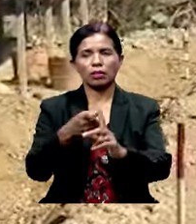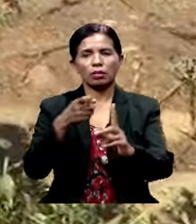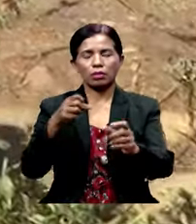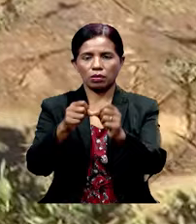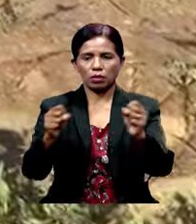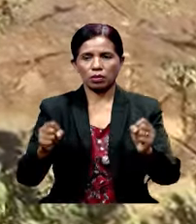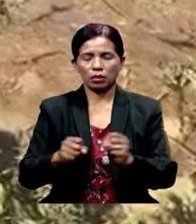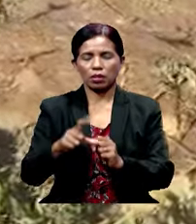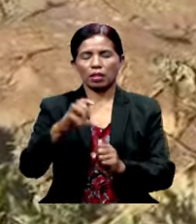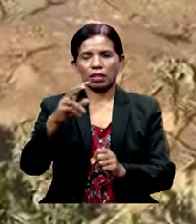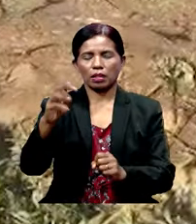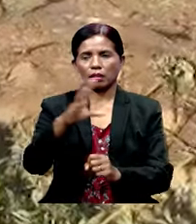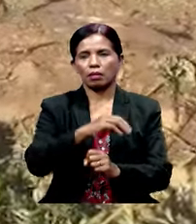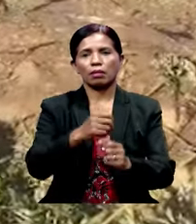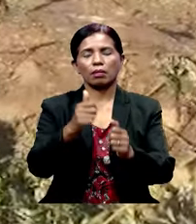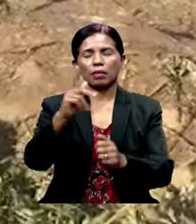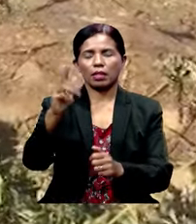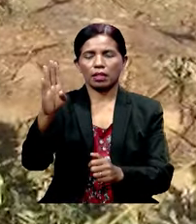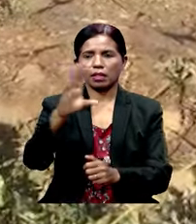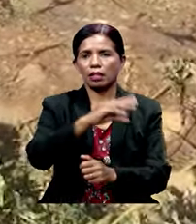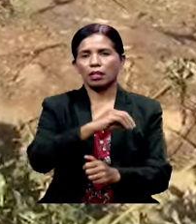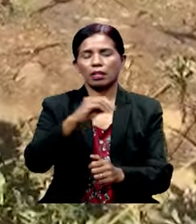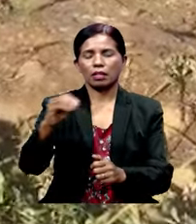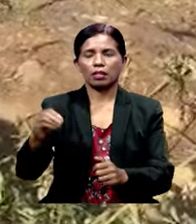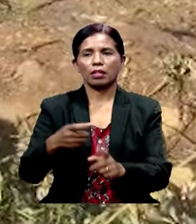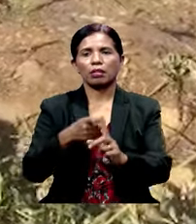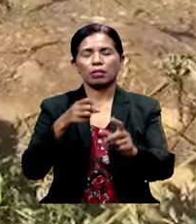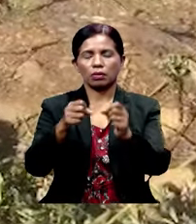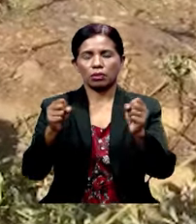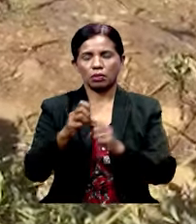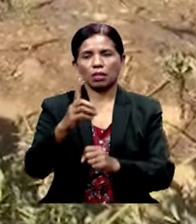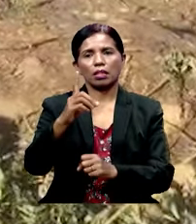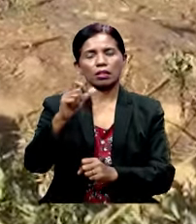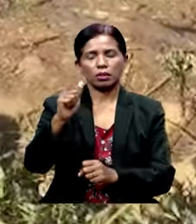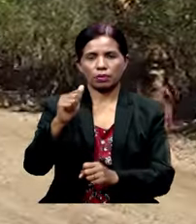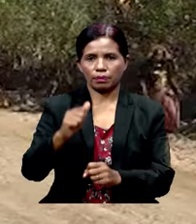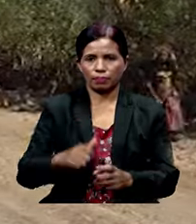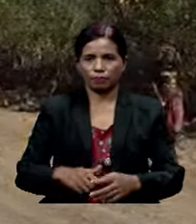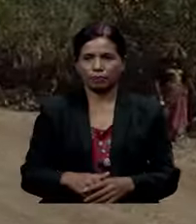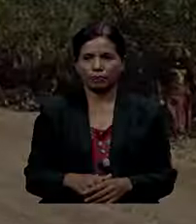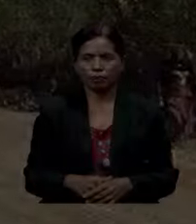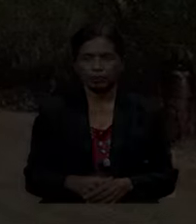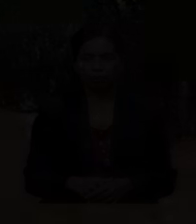suku letemumu, bagia lakuliu, no balung husi suku laisorlai, Feliciano Medan Sibelo, ZMN.